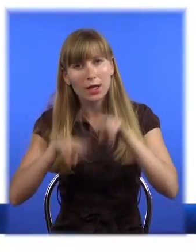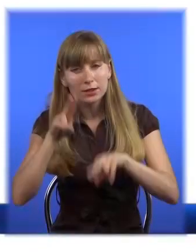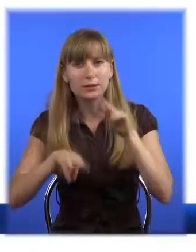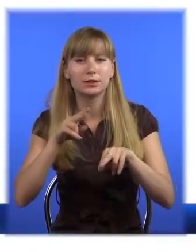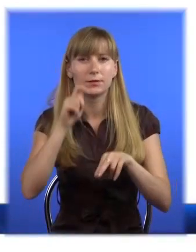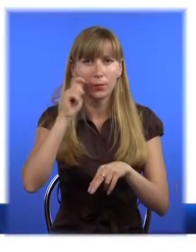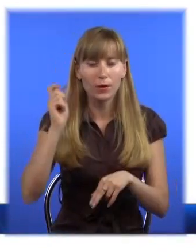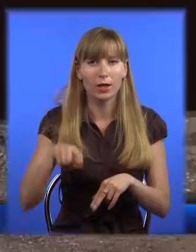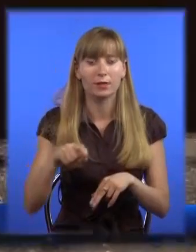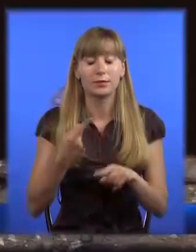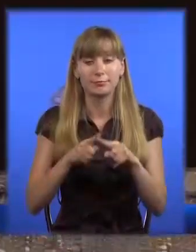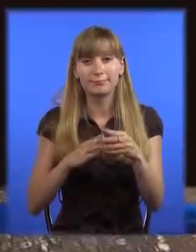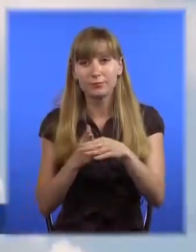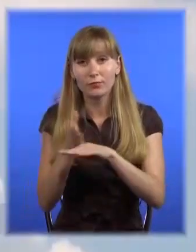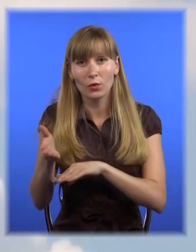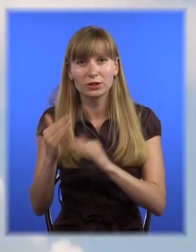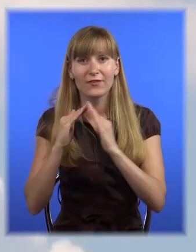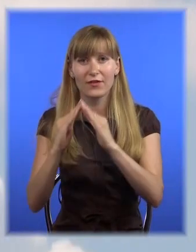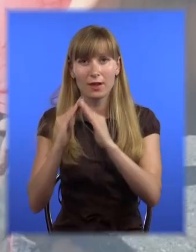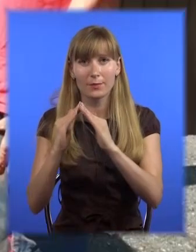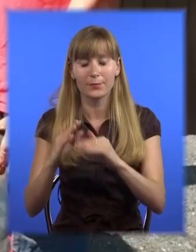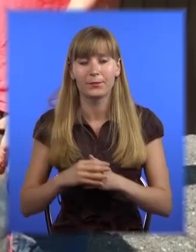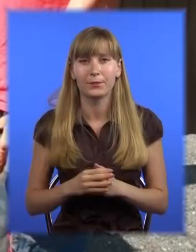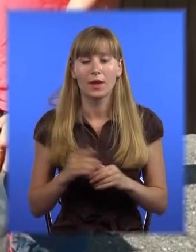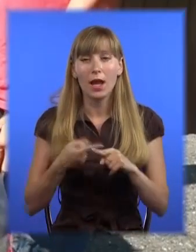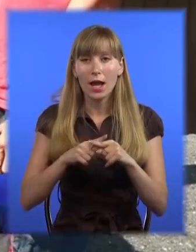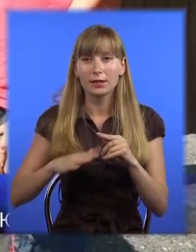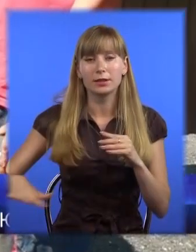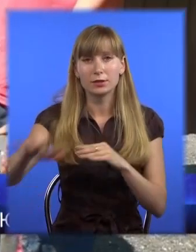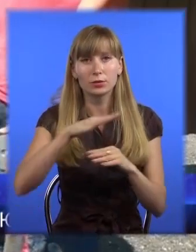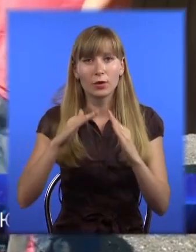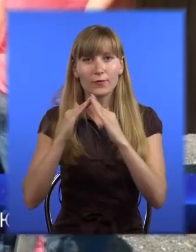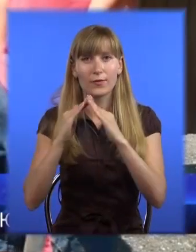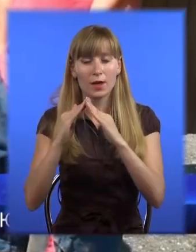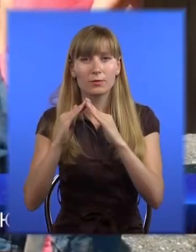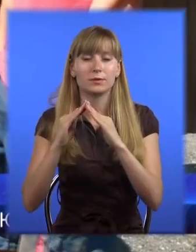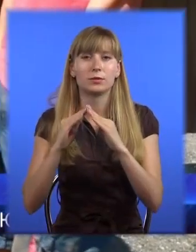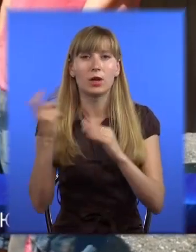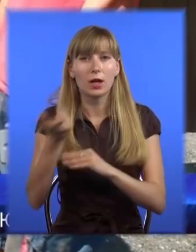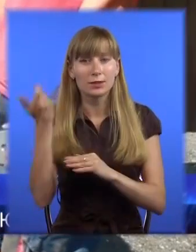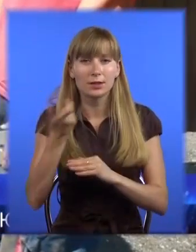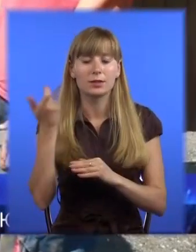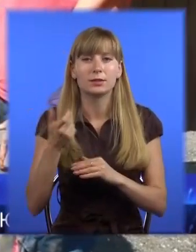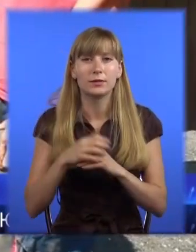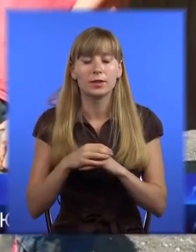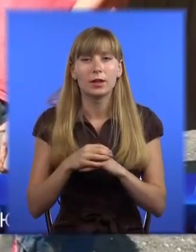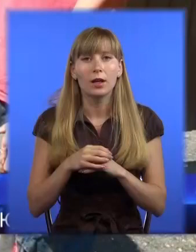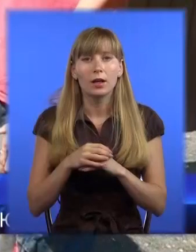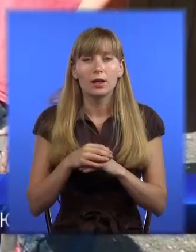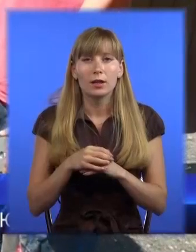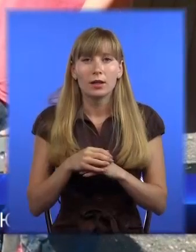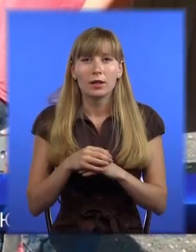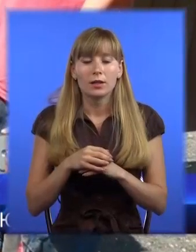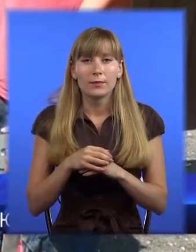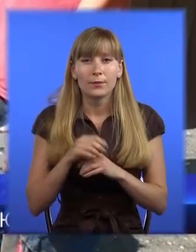житлово-комунального господарства України. Йдемо в гості до фермерів. Це територія, іде фермерське хазяйство «Фортуна Агро Плюс». Ми орендували в